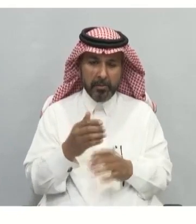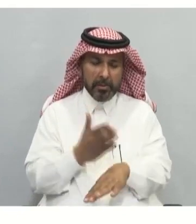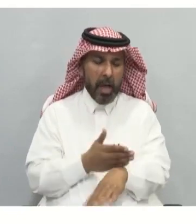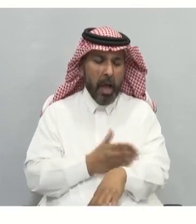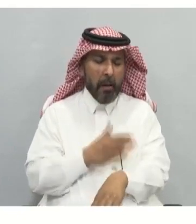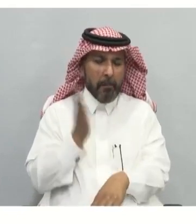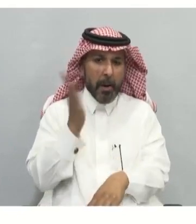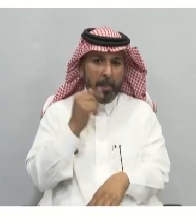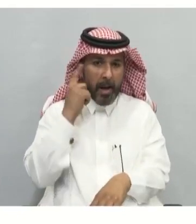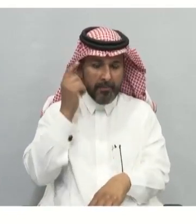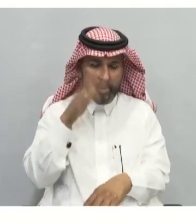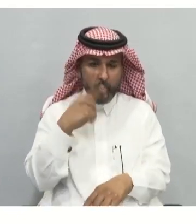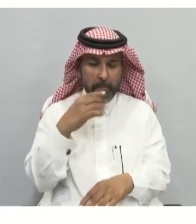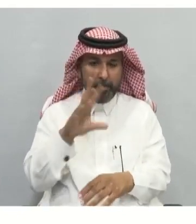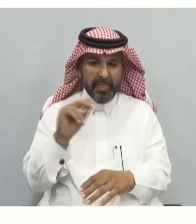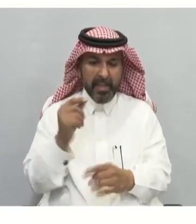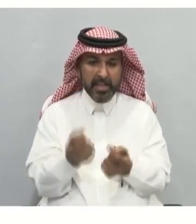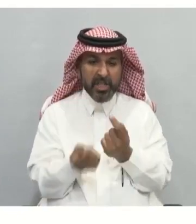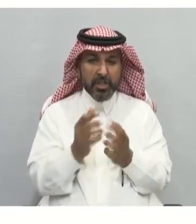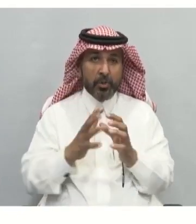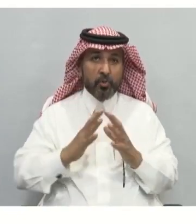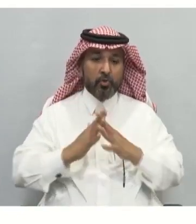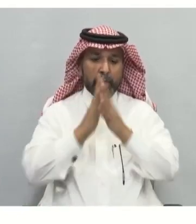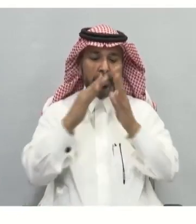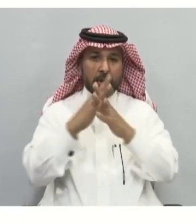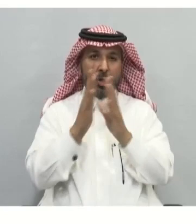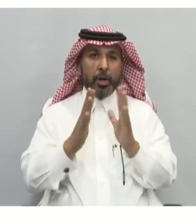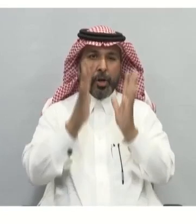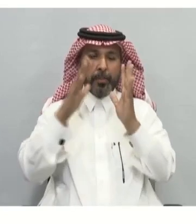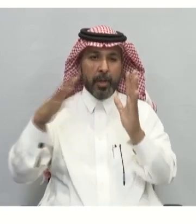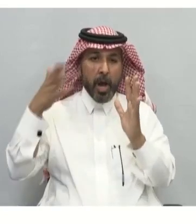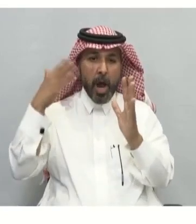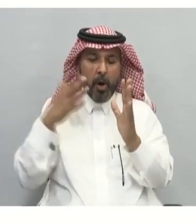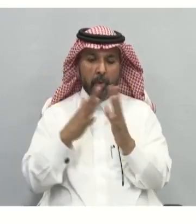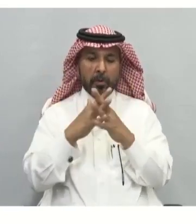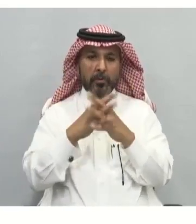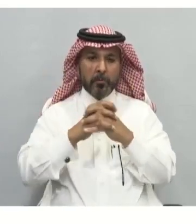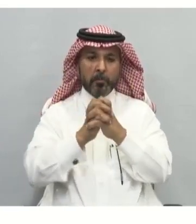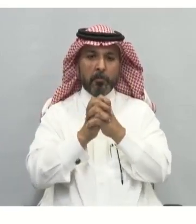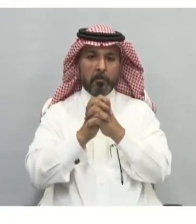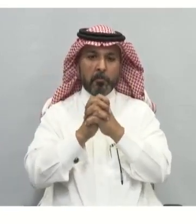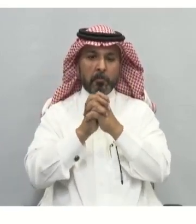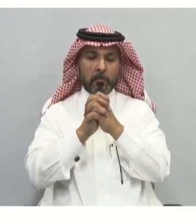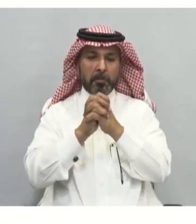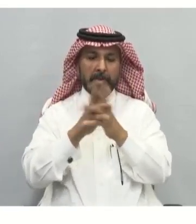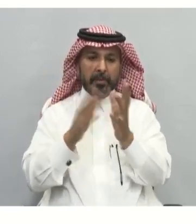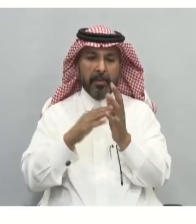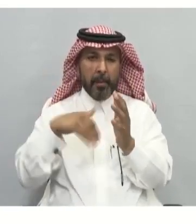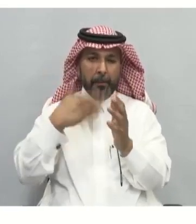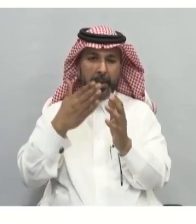بالشجره الكبيره التي لا تؤثر فيها الرياح ولكنها ياتي عليها يوم